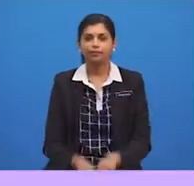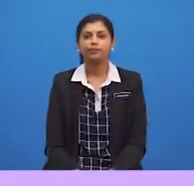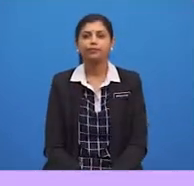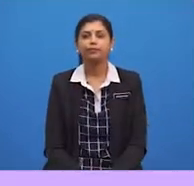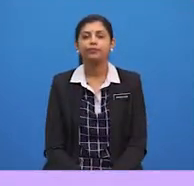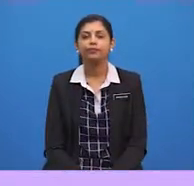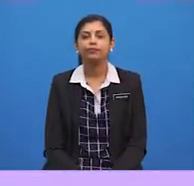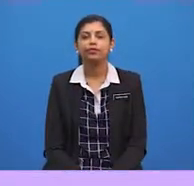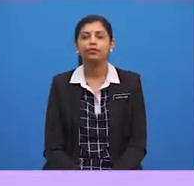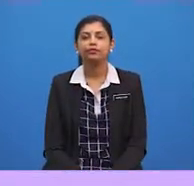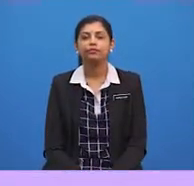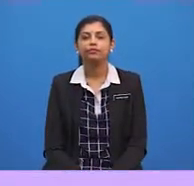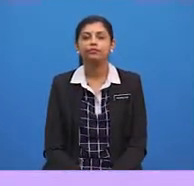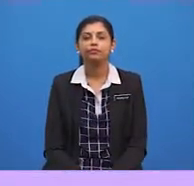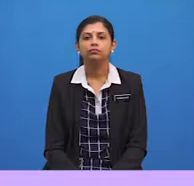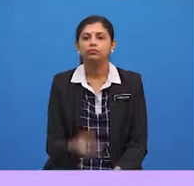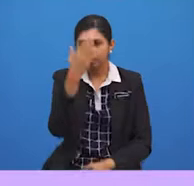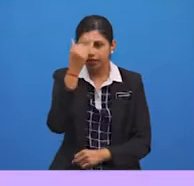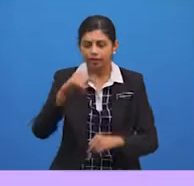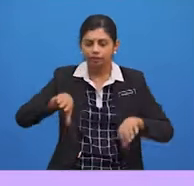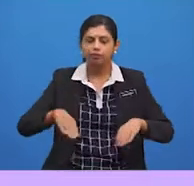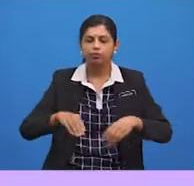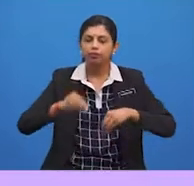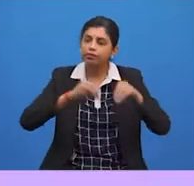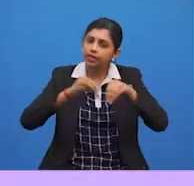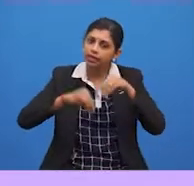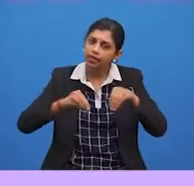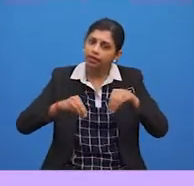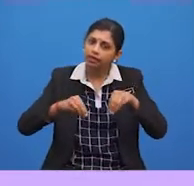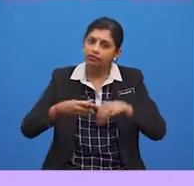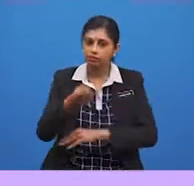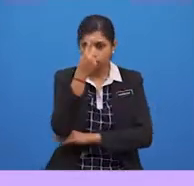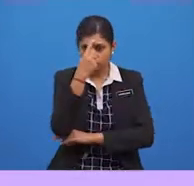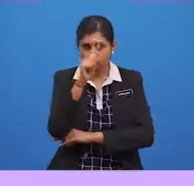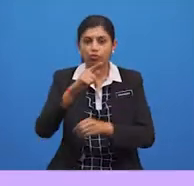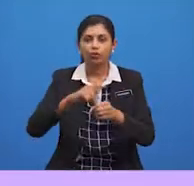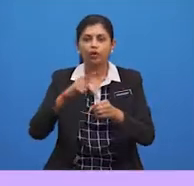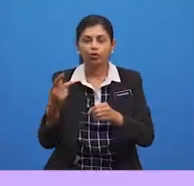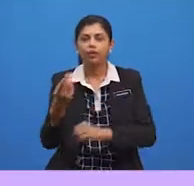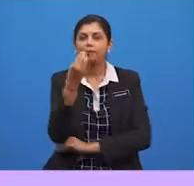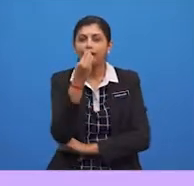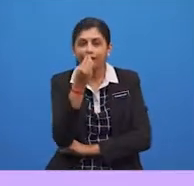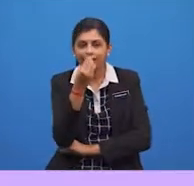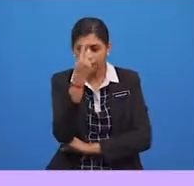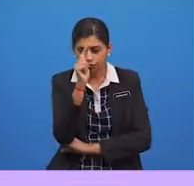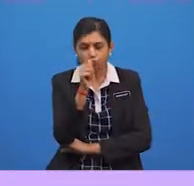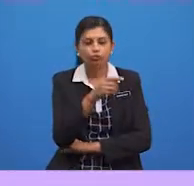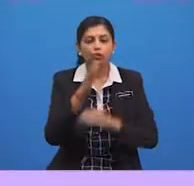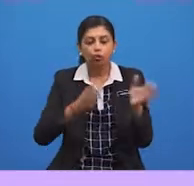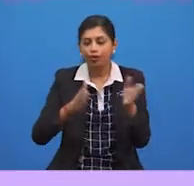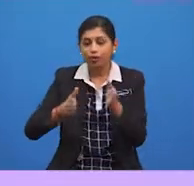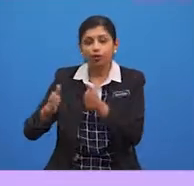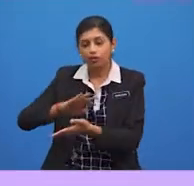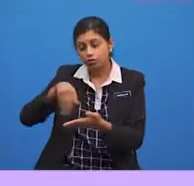Kegiatan pertanian ini dilakukan bertujuan pengeluaran makanan